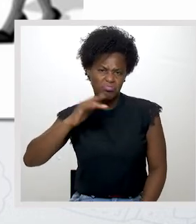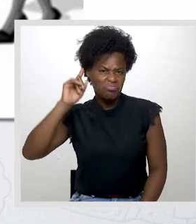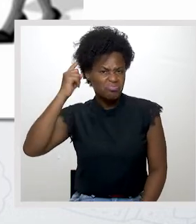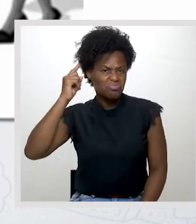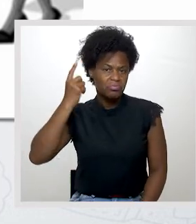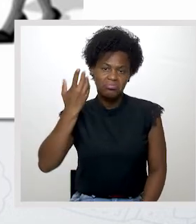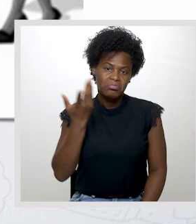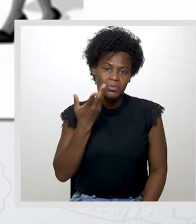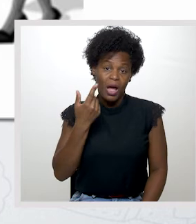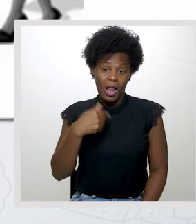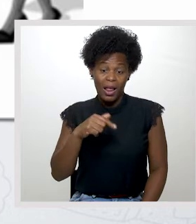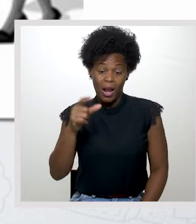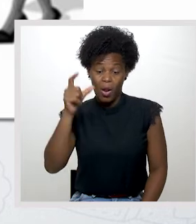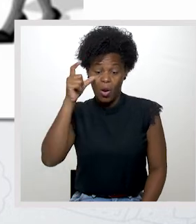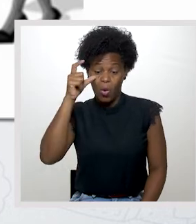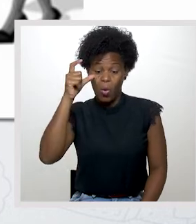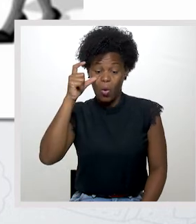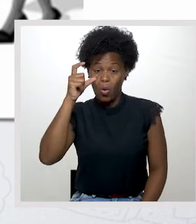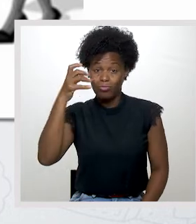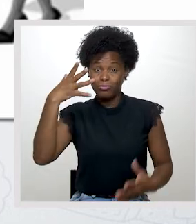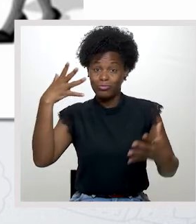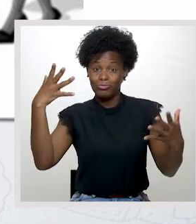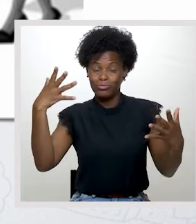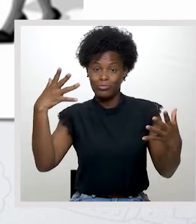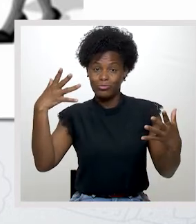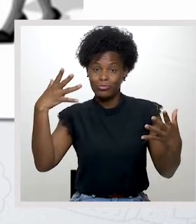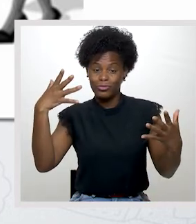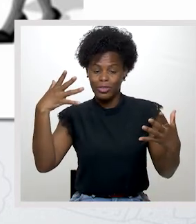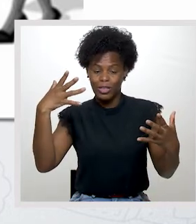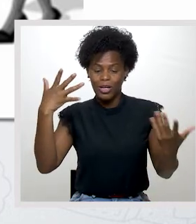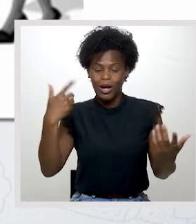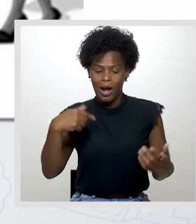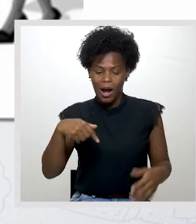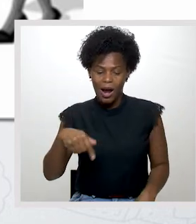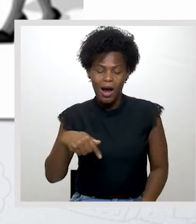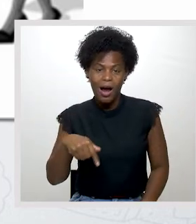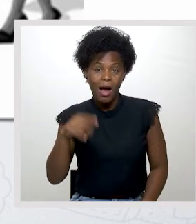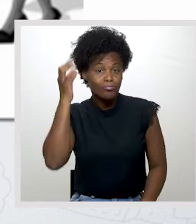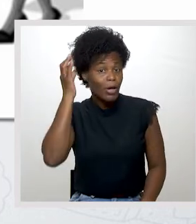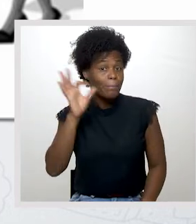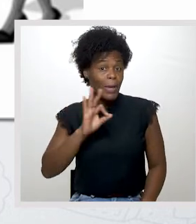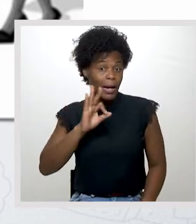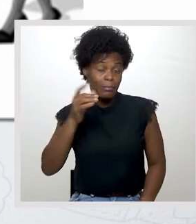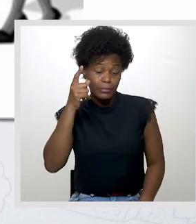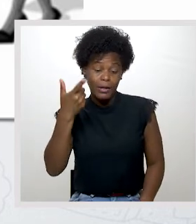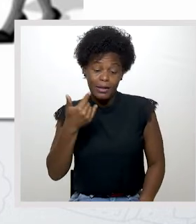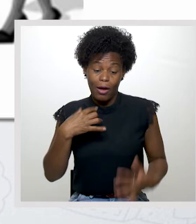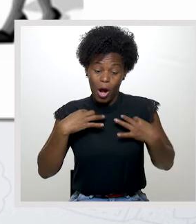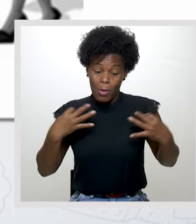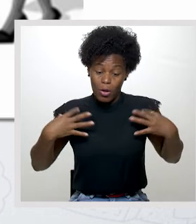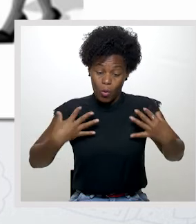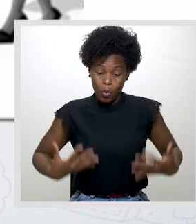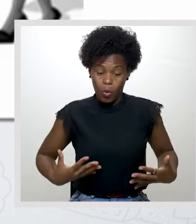Je porte de grandes lunettes. Je porte une chemise grise, un gilet bleu et